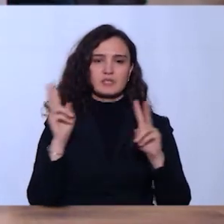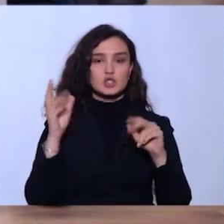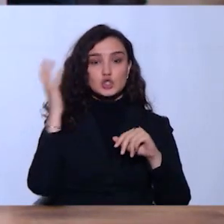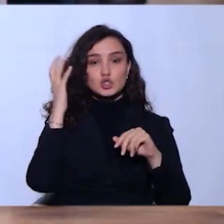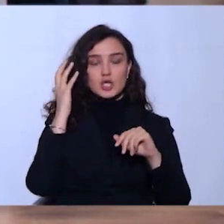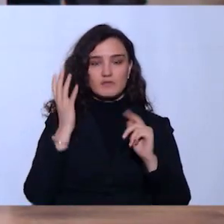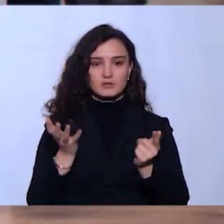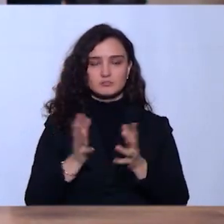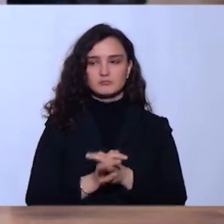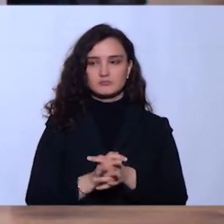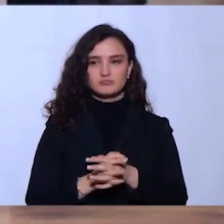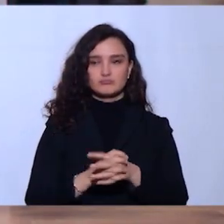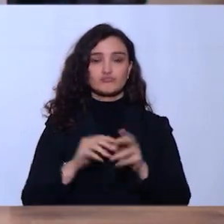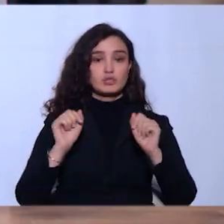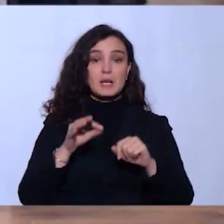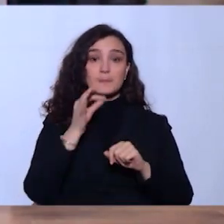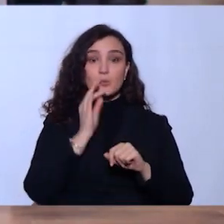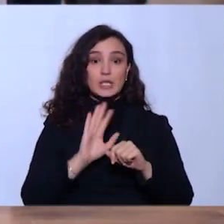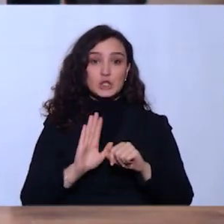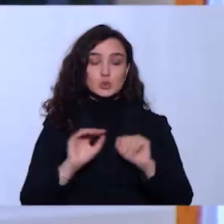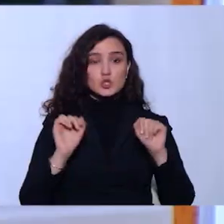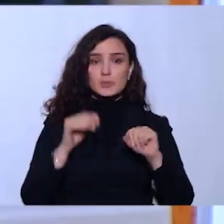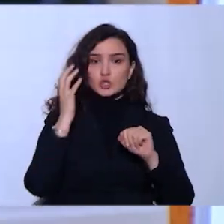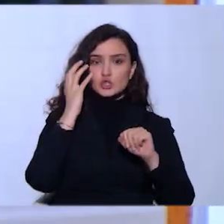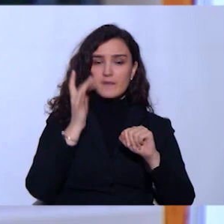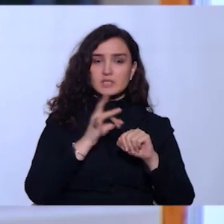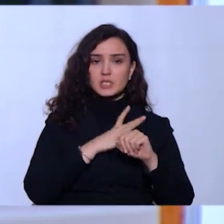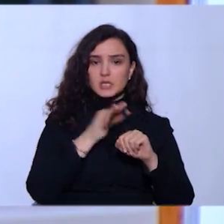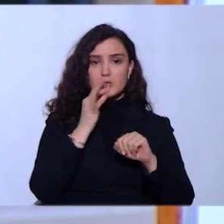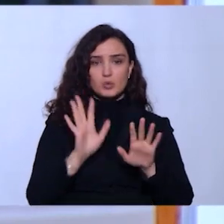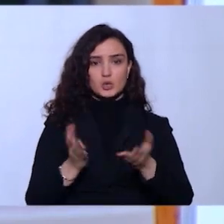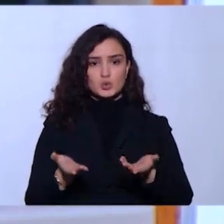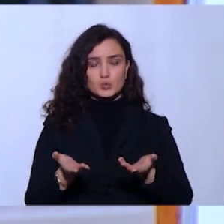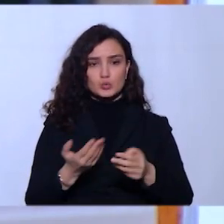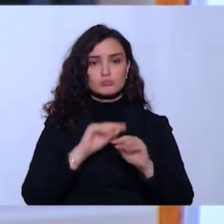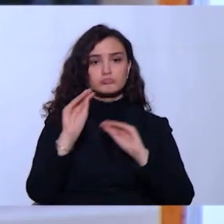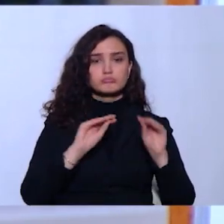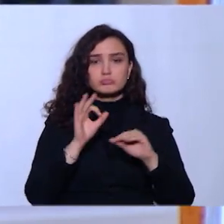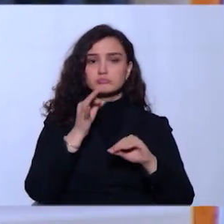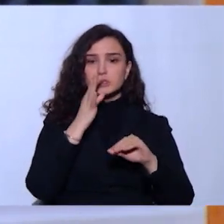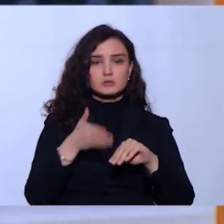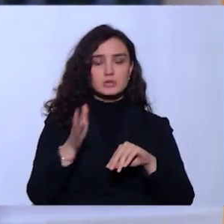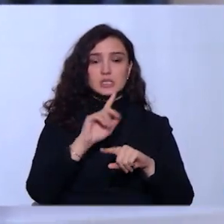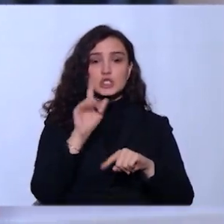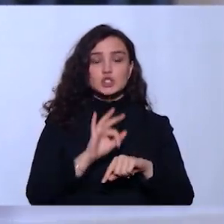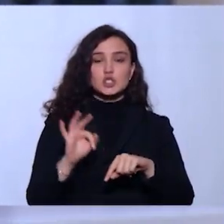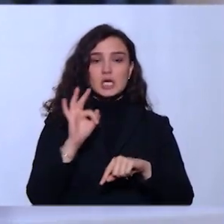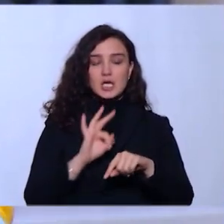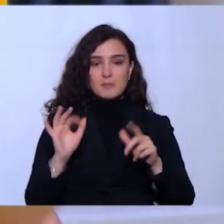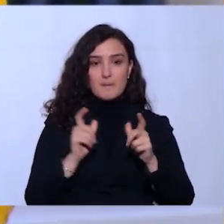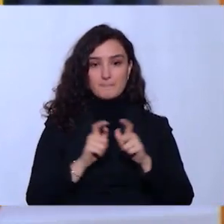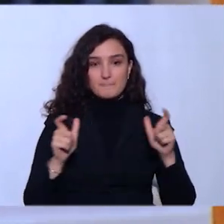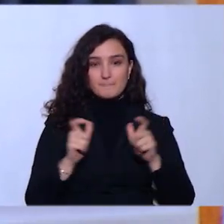შავი. შეიძლება არ მოგეწოთ, მაგრამ შეიძლება შავი, აი თეთრი ორნამენტებით. ახლა რა შეეხება